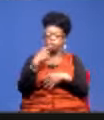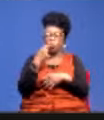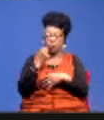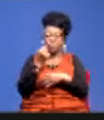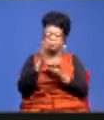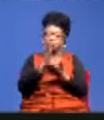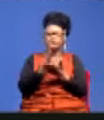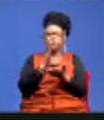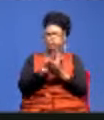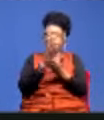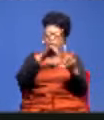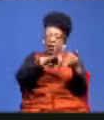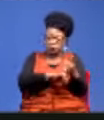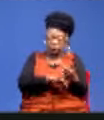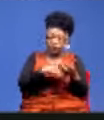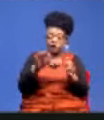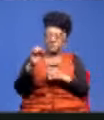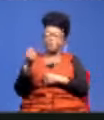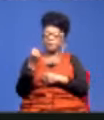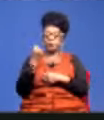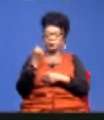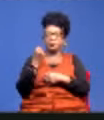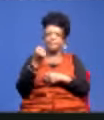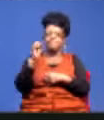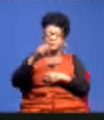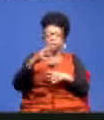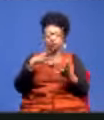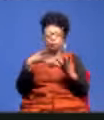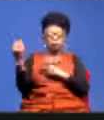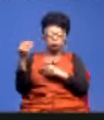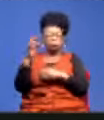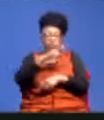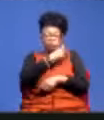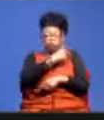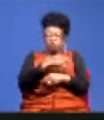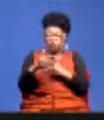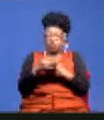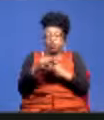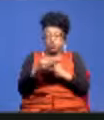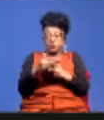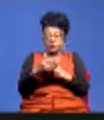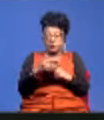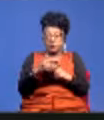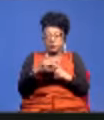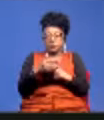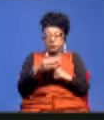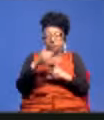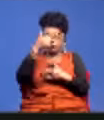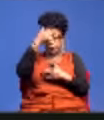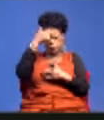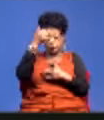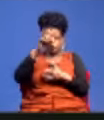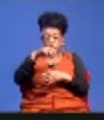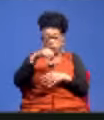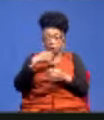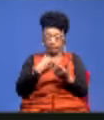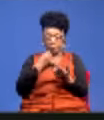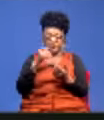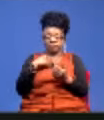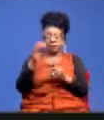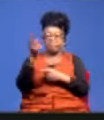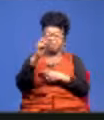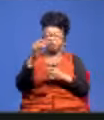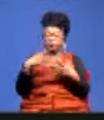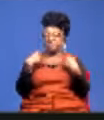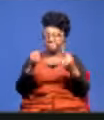wa mgonjwa wa tano anatarajiwa kuondoka hospitalini hivi karibuni. So the national government through the Ministry of Health has provided